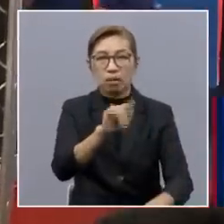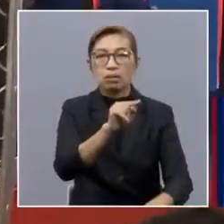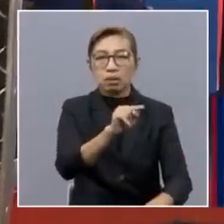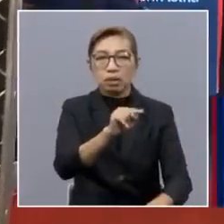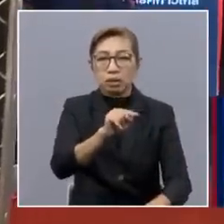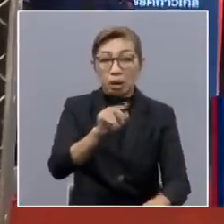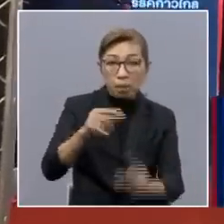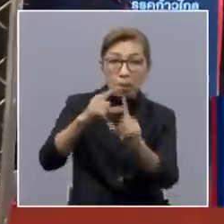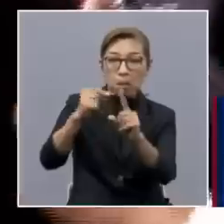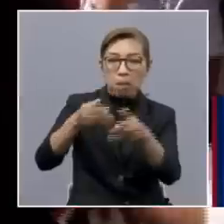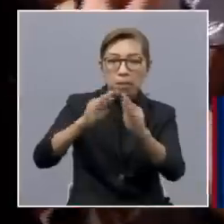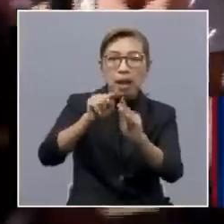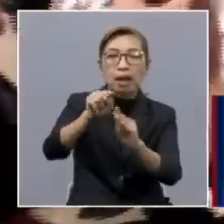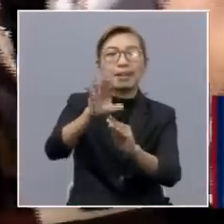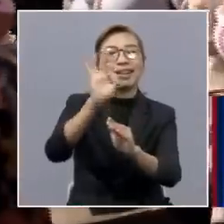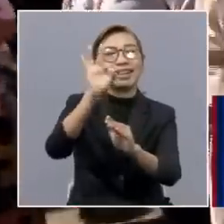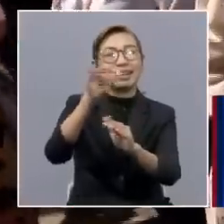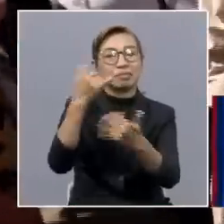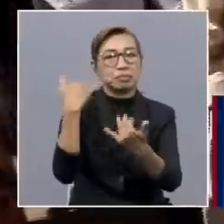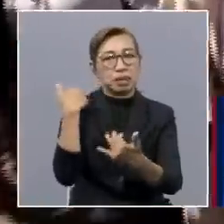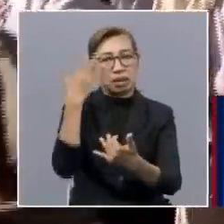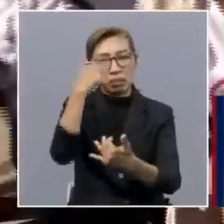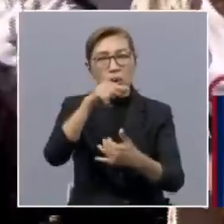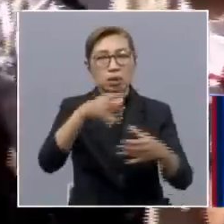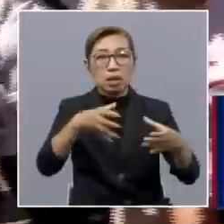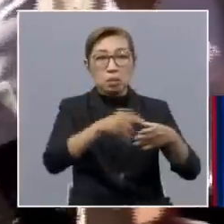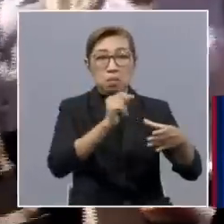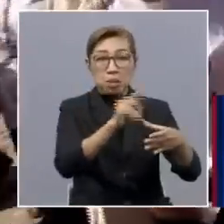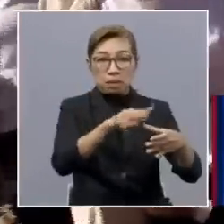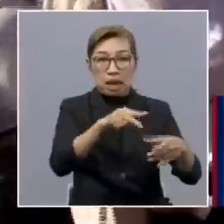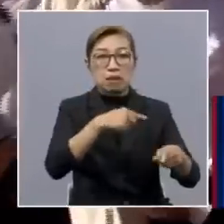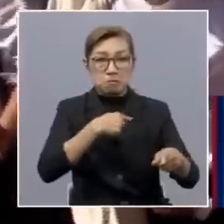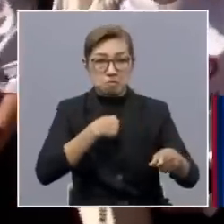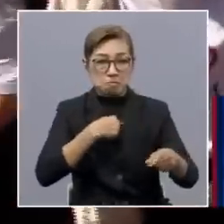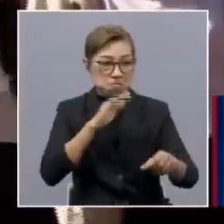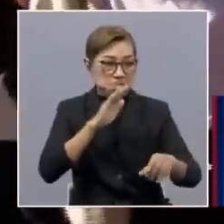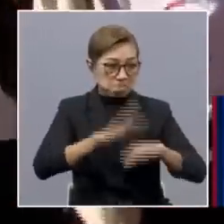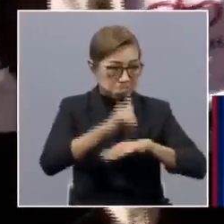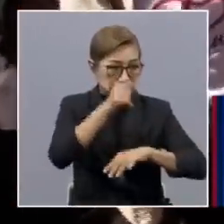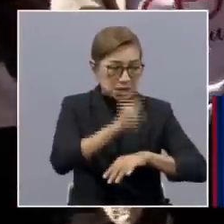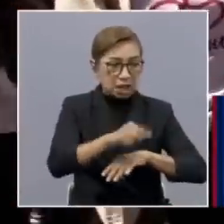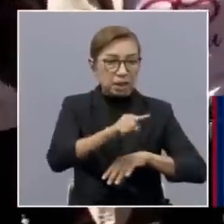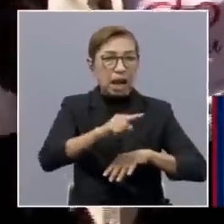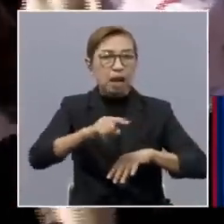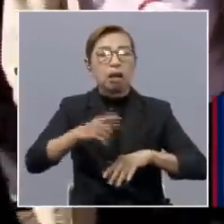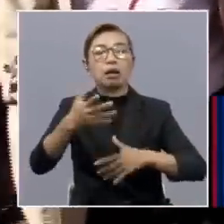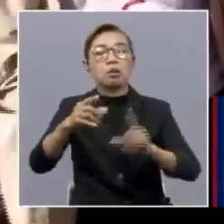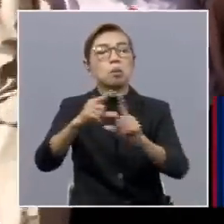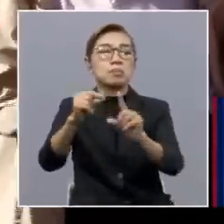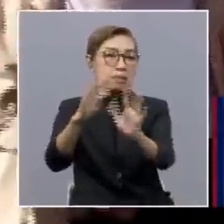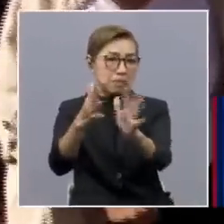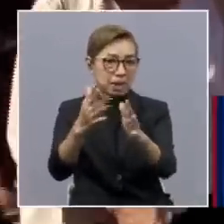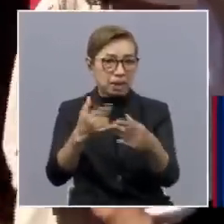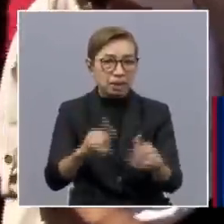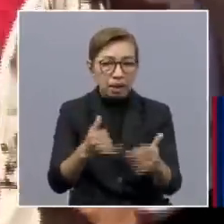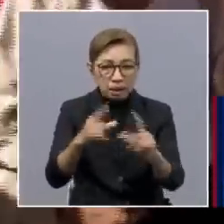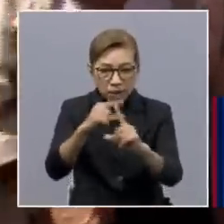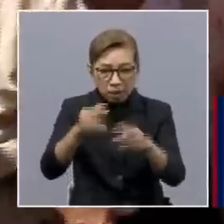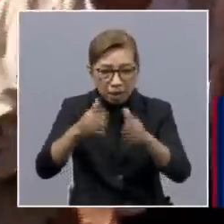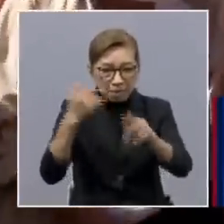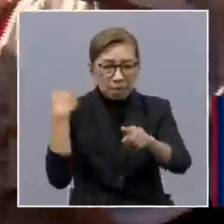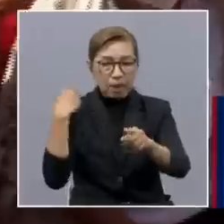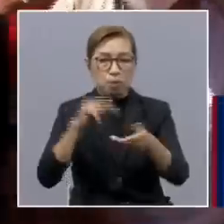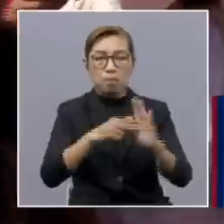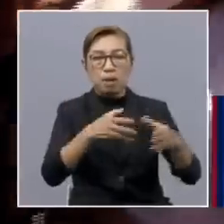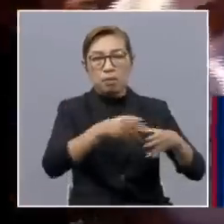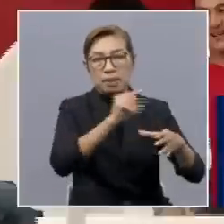ยังไงพรรคก้าวไกลจะเกิดได้ยังไงถ้าพรรคเพื่อไทยจะแลนสไลด์วันนี้คำตอบของฝ่ายเสรีนิยมไม่ได้มีพรรคเพื่อไทย